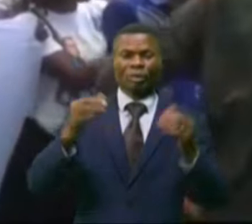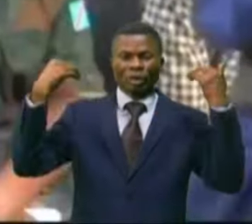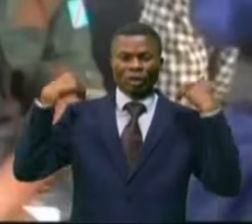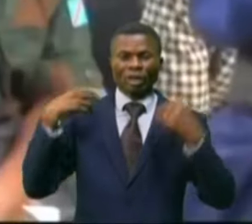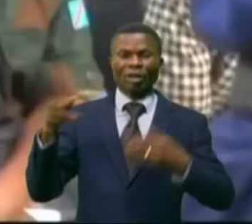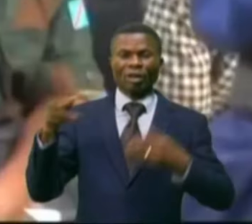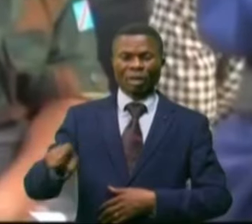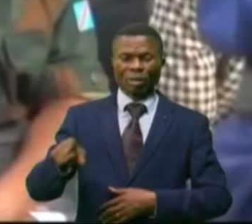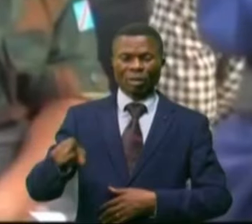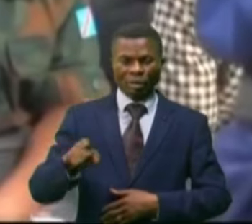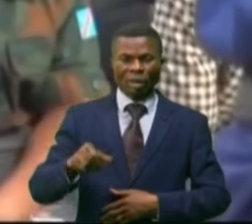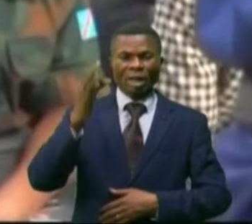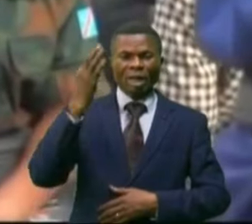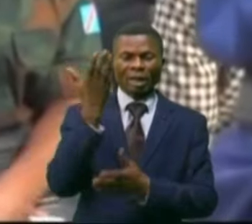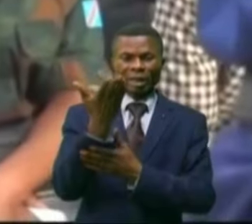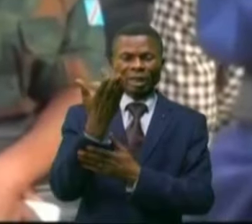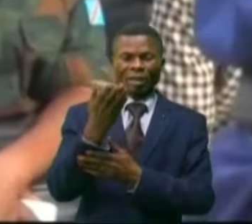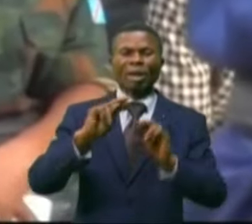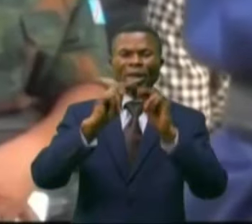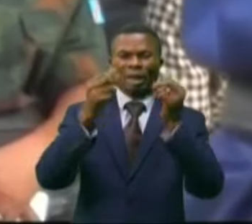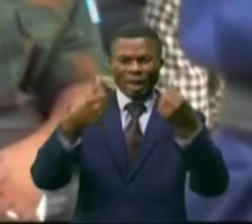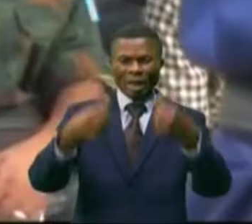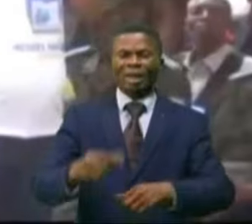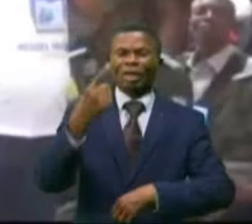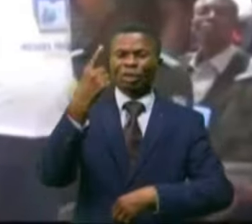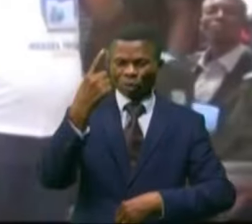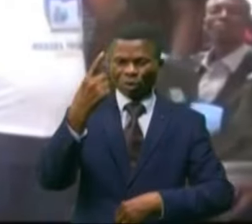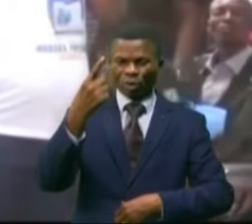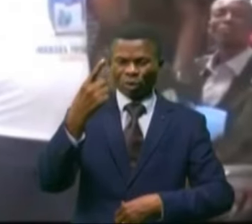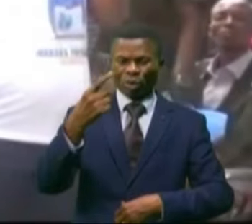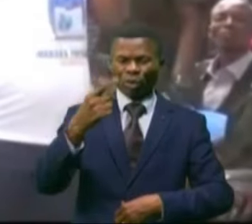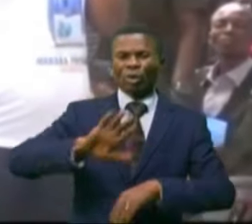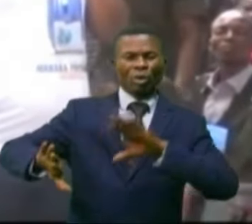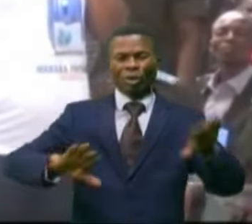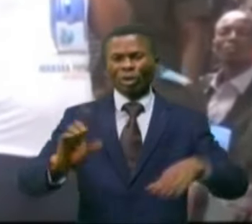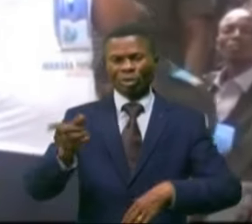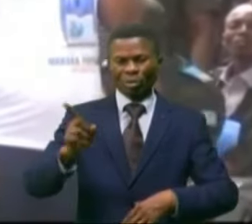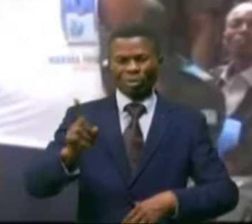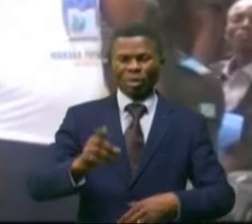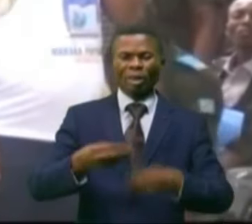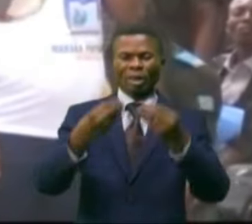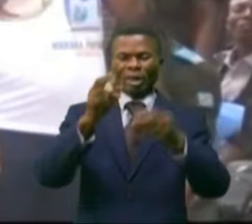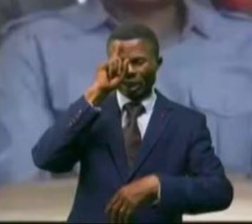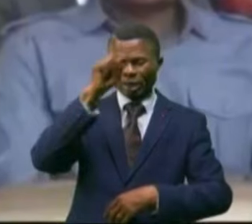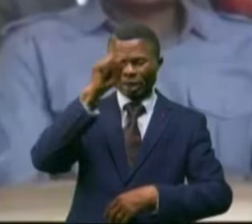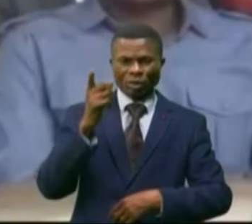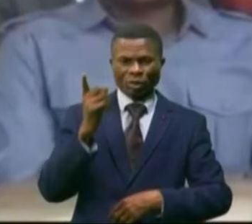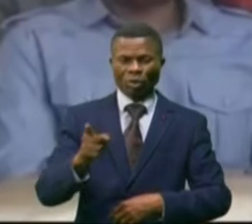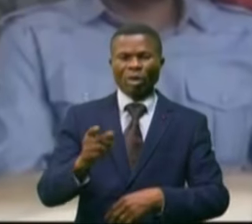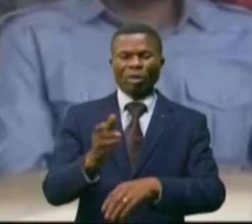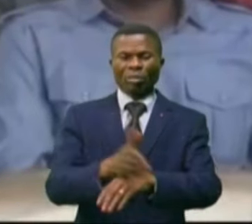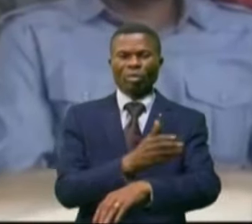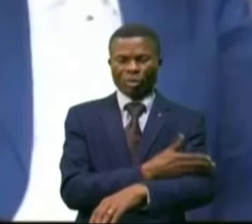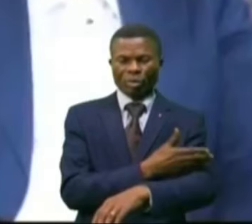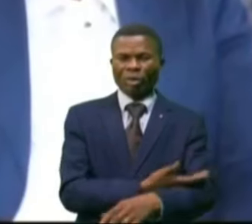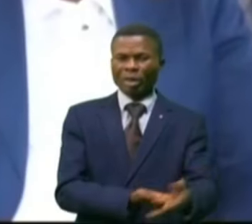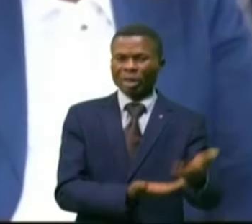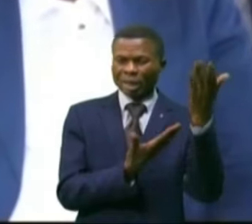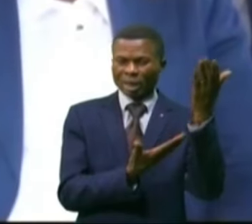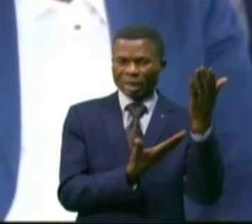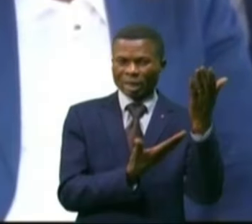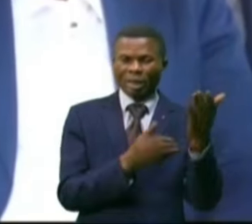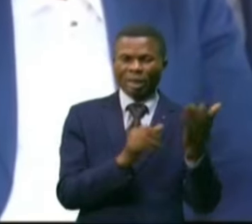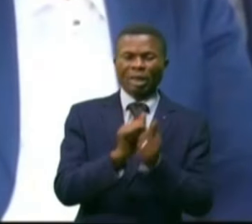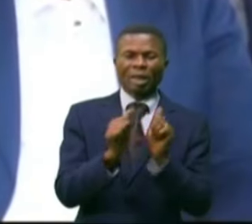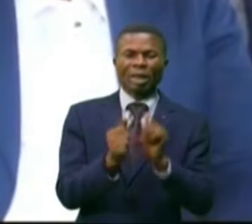Mongala prêche l'unité, appelle tout le monde à fédérer leurs intelligences autour de lui et donne une importante somme d'argent